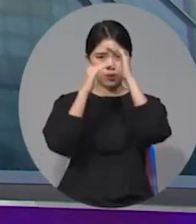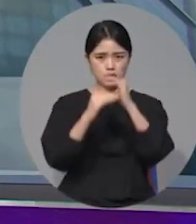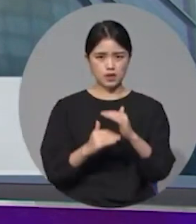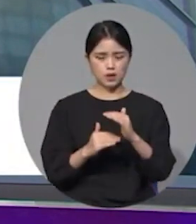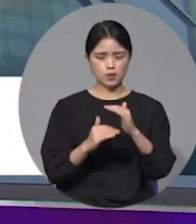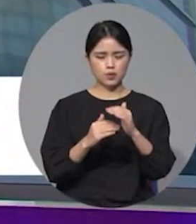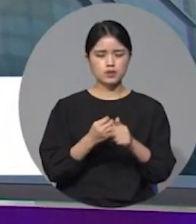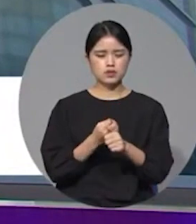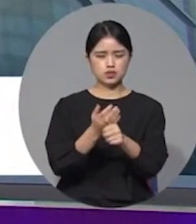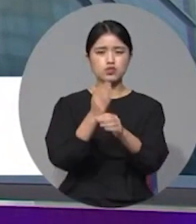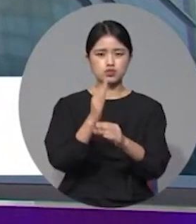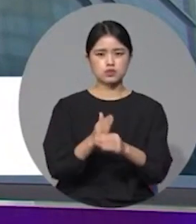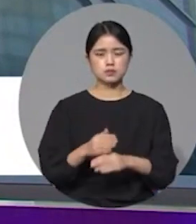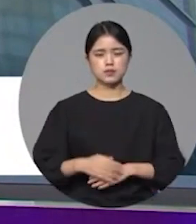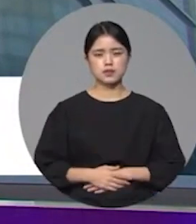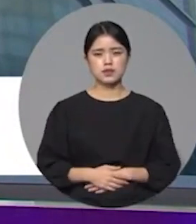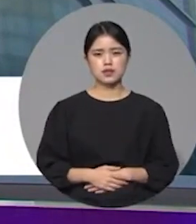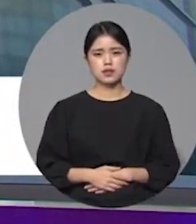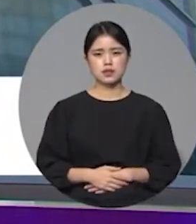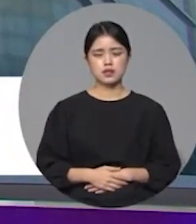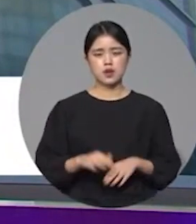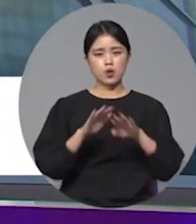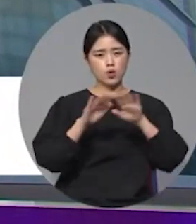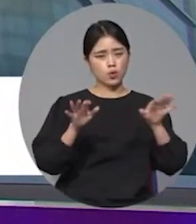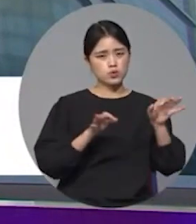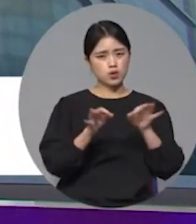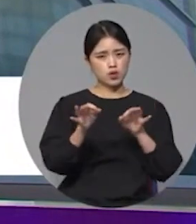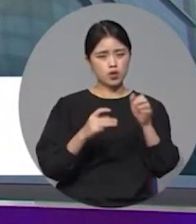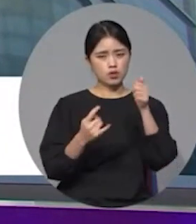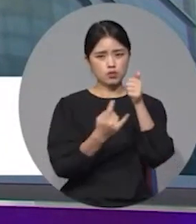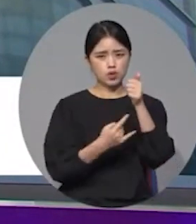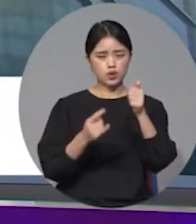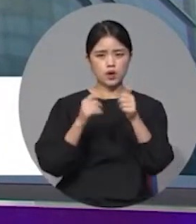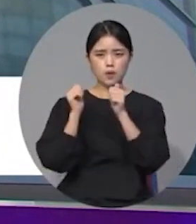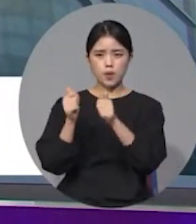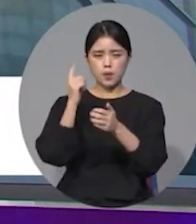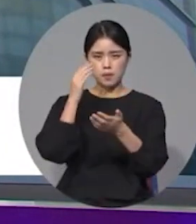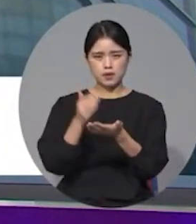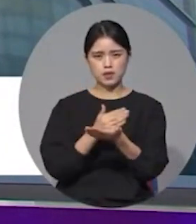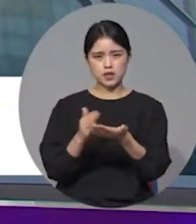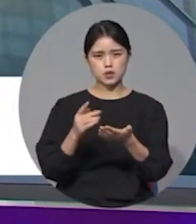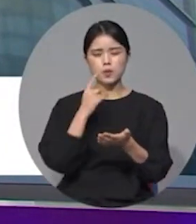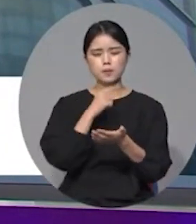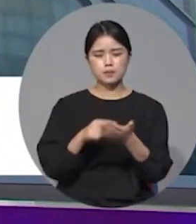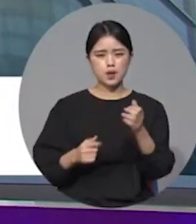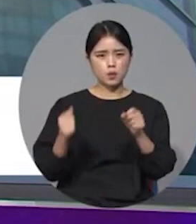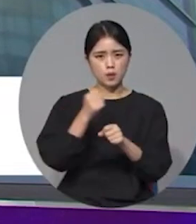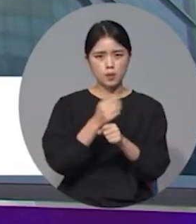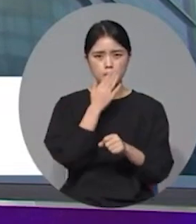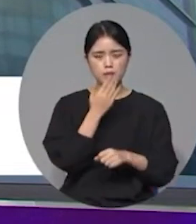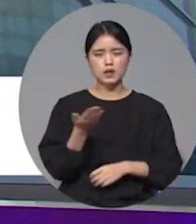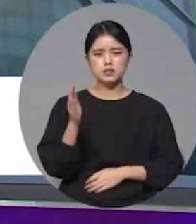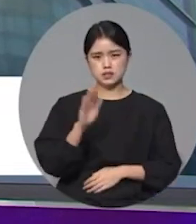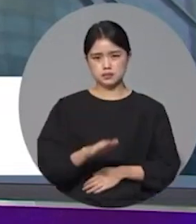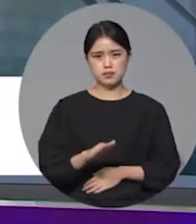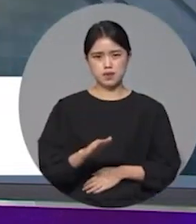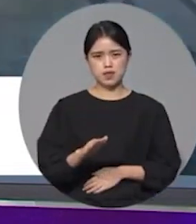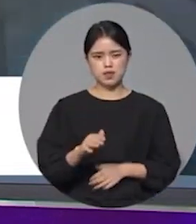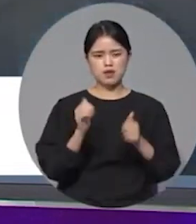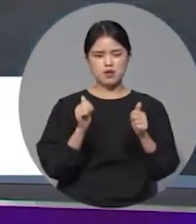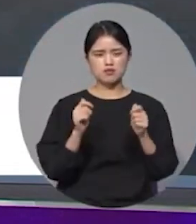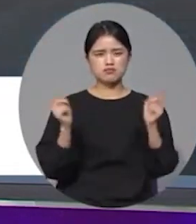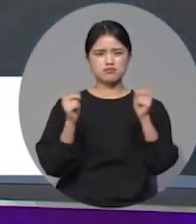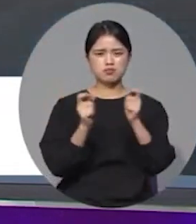저희가 계속 전해드리고 있습니다. 공정거래위원회와 법원 판단으로 이 피해 회복의 전기는 마련됐지만 소송